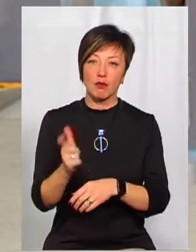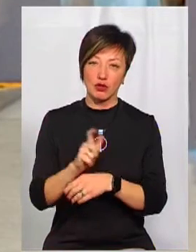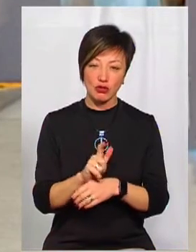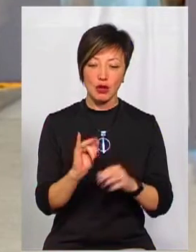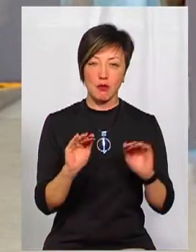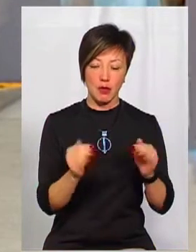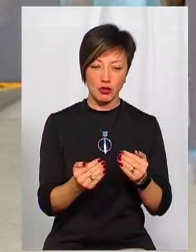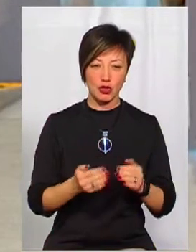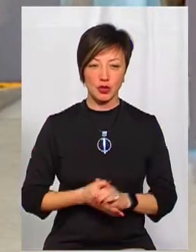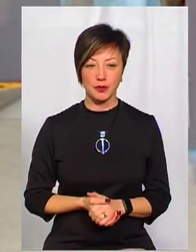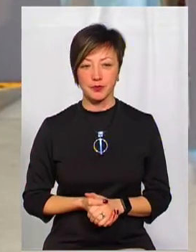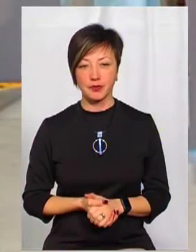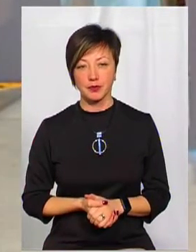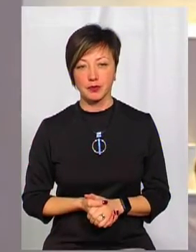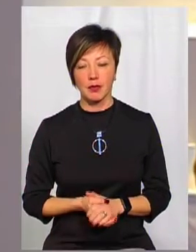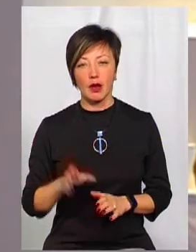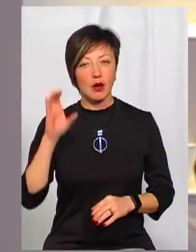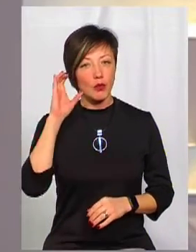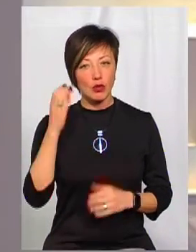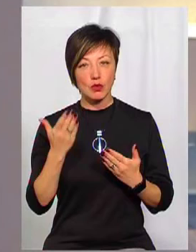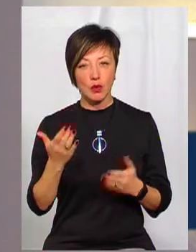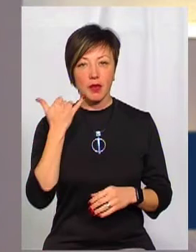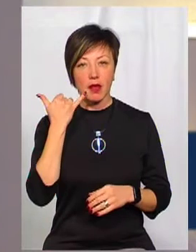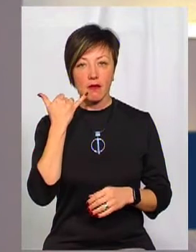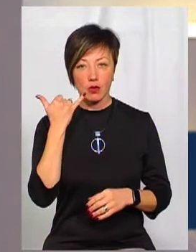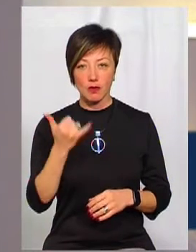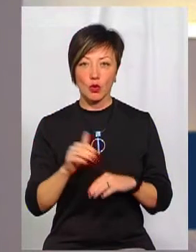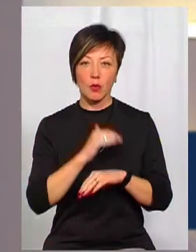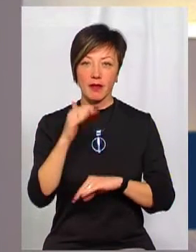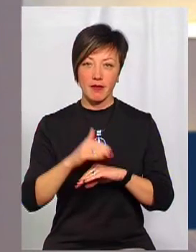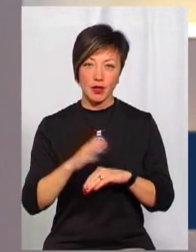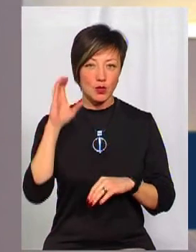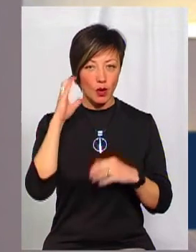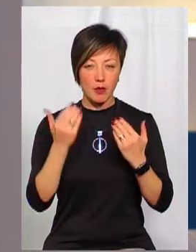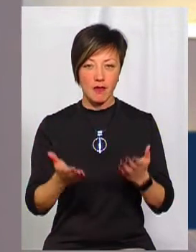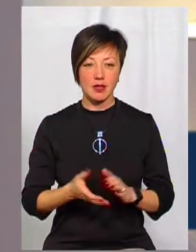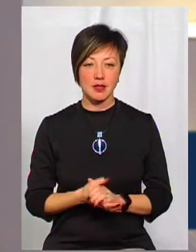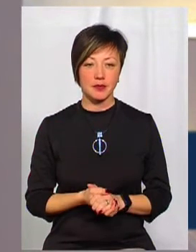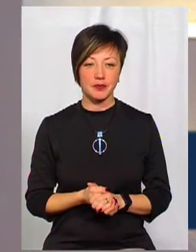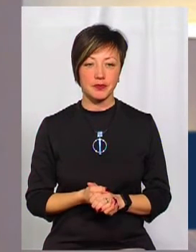більше, набагато менше тарифу. Дякую вам. Послухаємо телефонний дзвінок. Добрий вечір. Слухаємо вас.